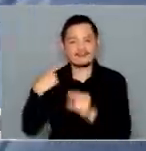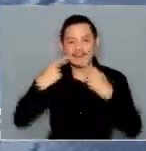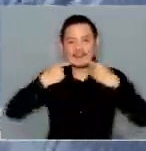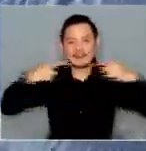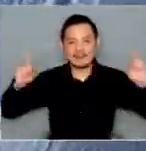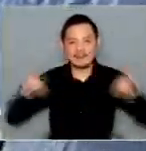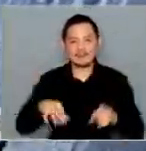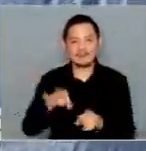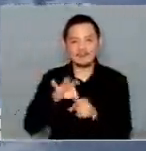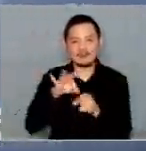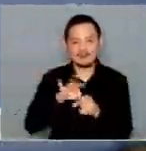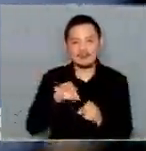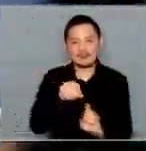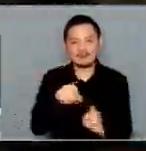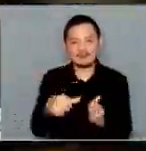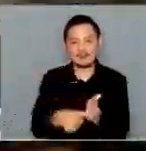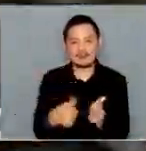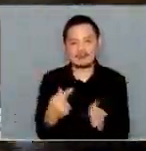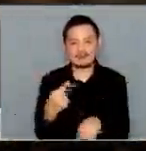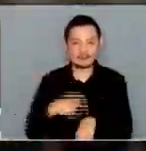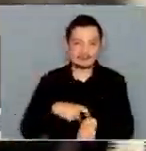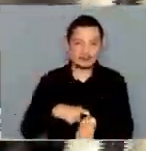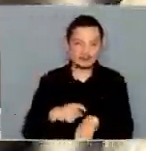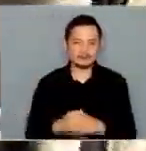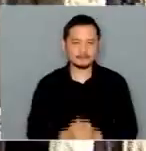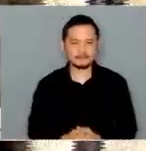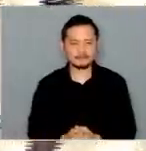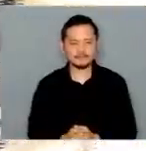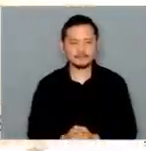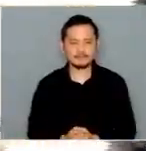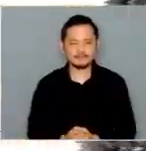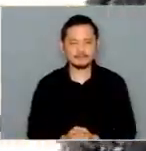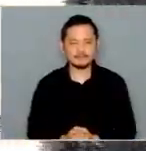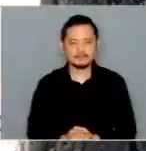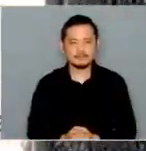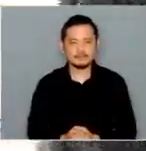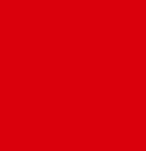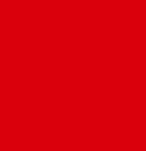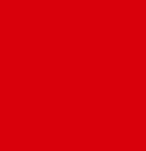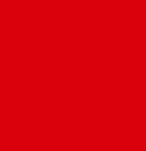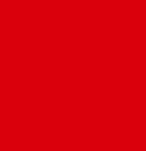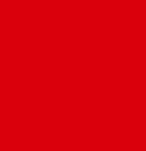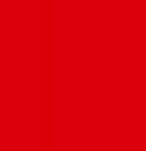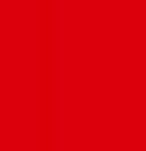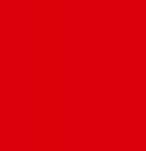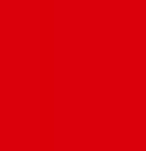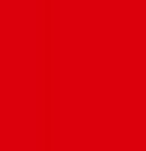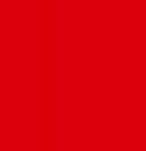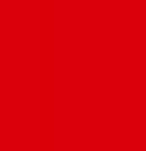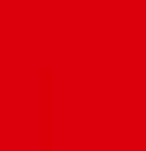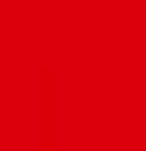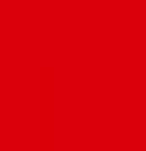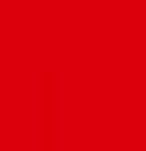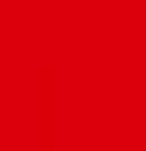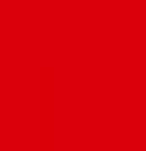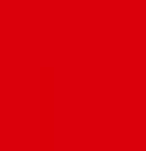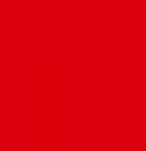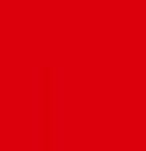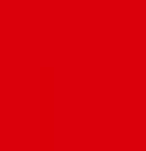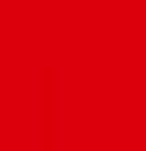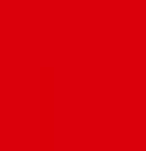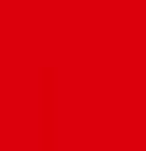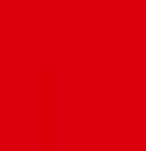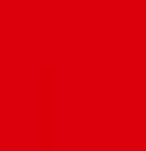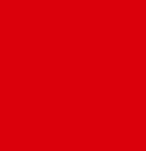elections. Nagbabalita mula sa frontline, Faith Del Mundo, News 5. Mga kapatid, Gretchen Ho po,